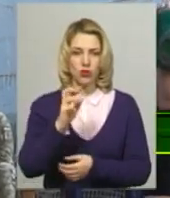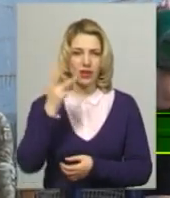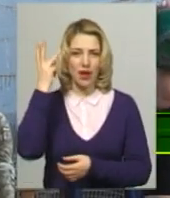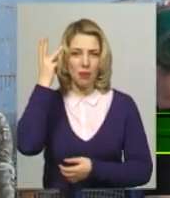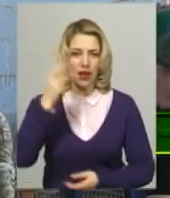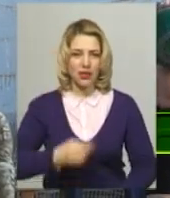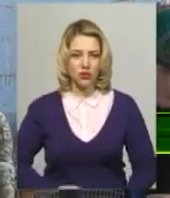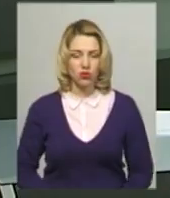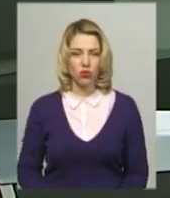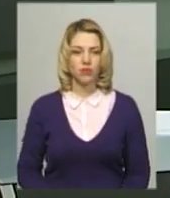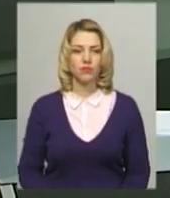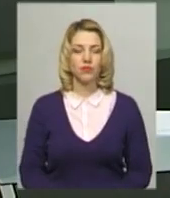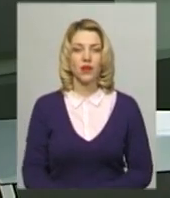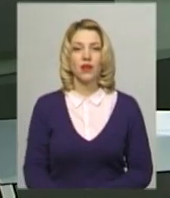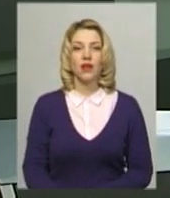Хмельницького.